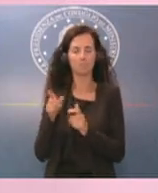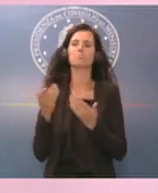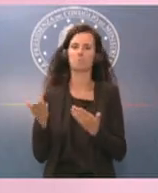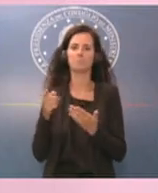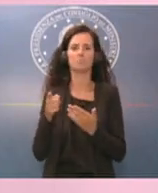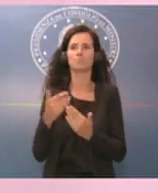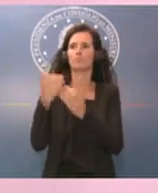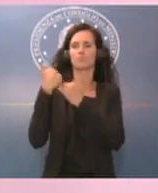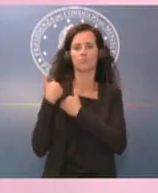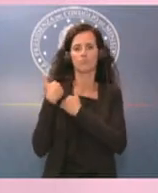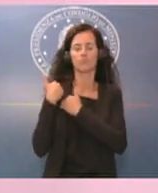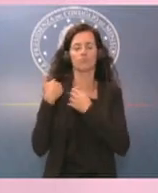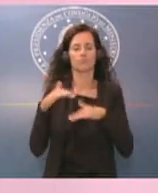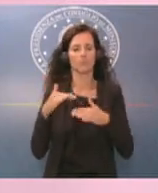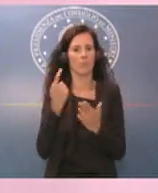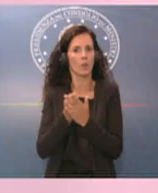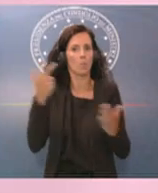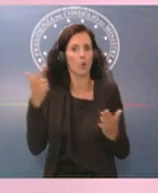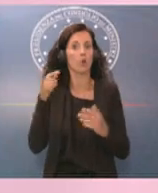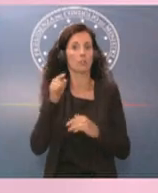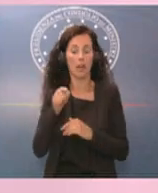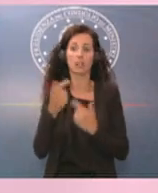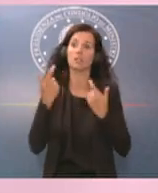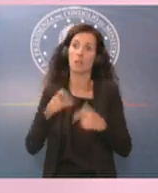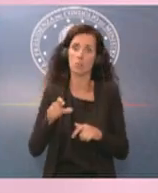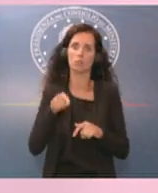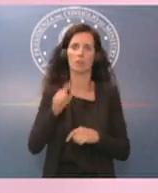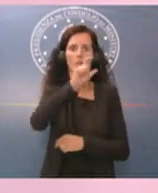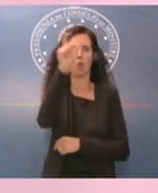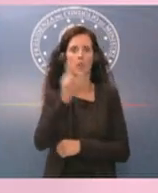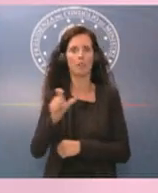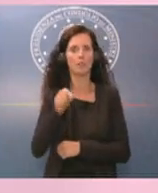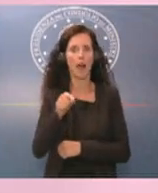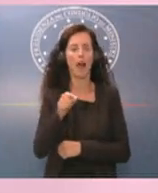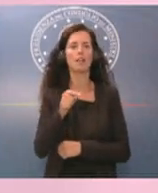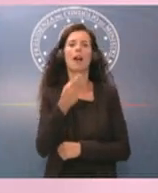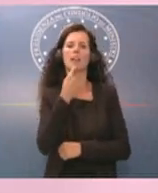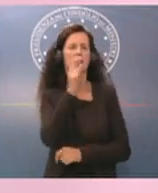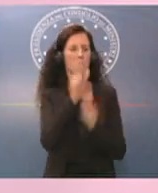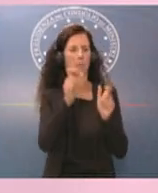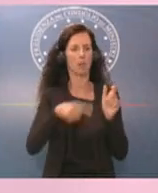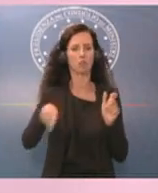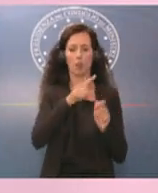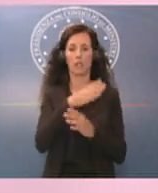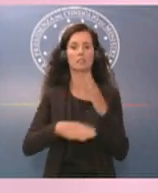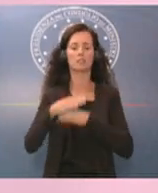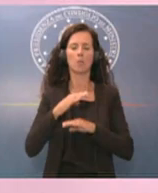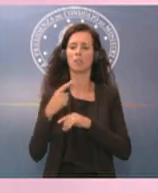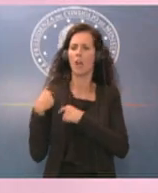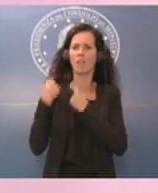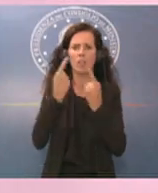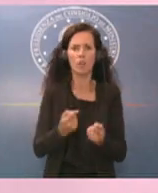compito molto gravoso, visto che in Italia le persone con disabilità incontrano ancora